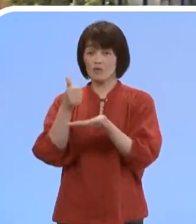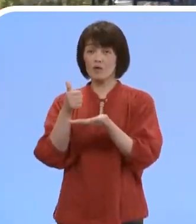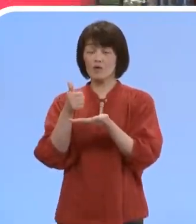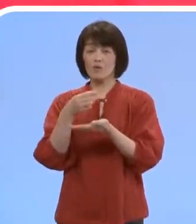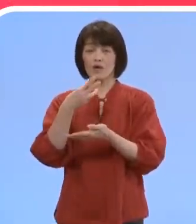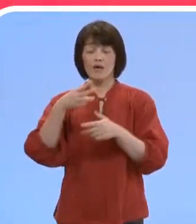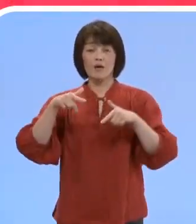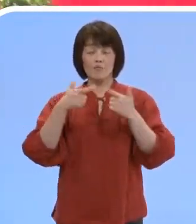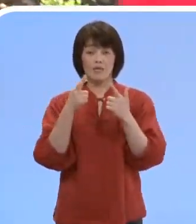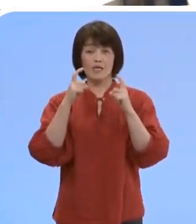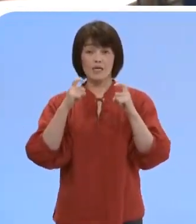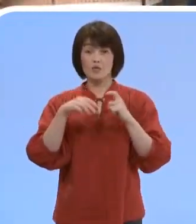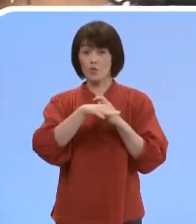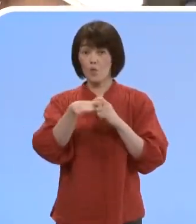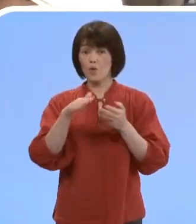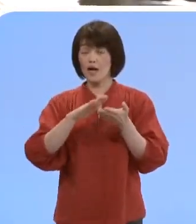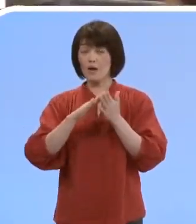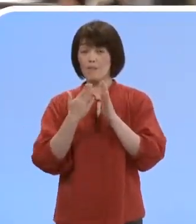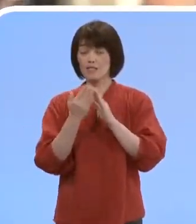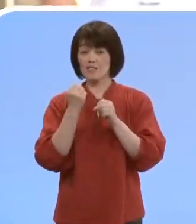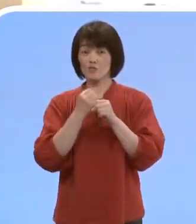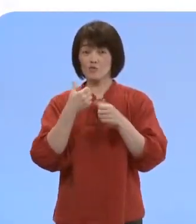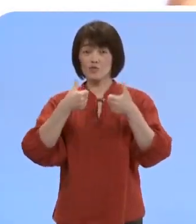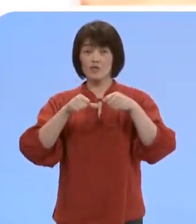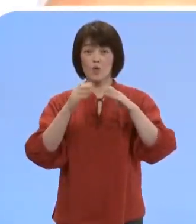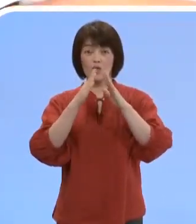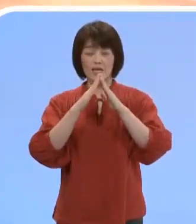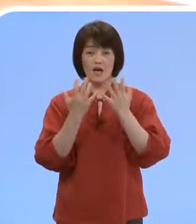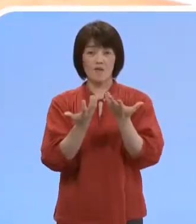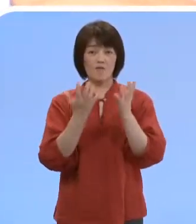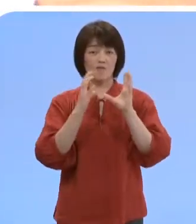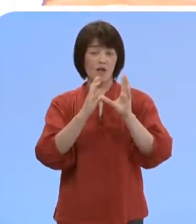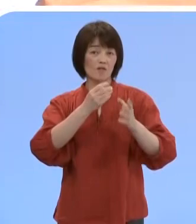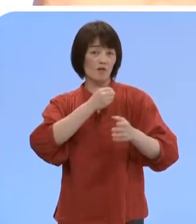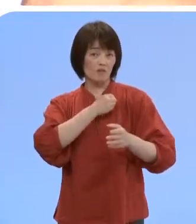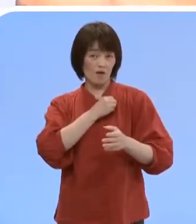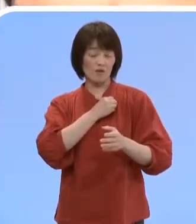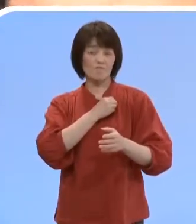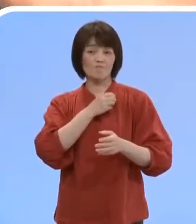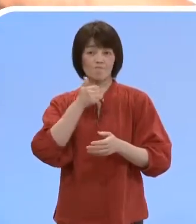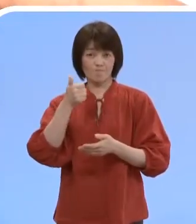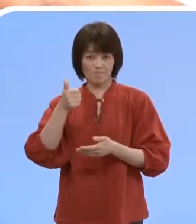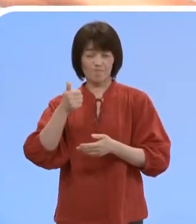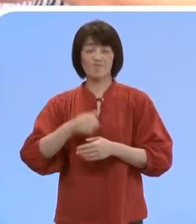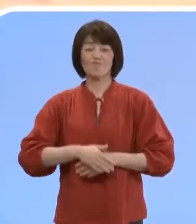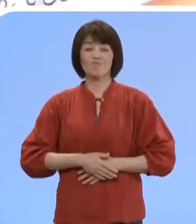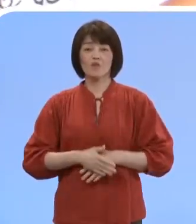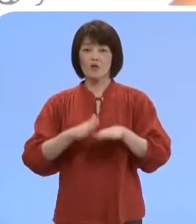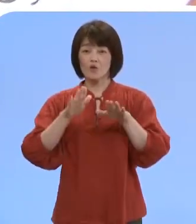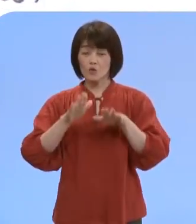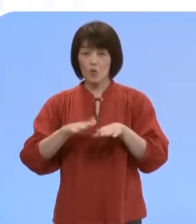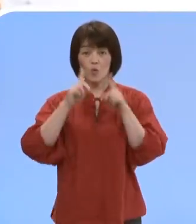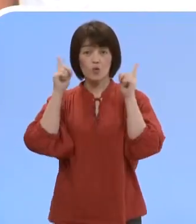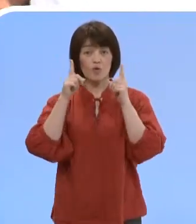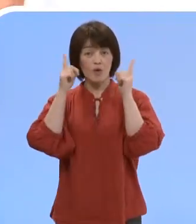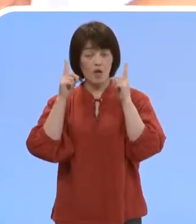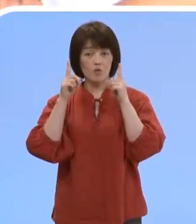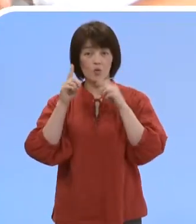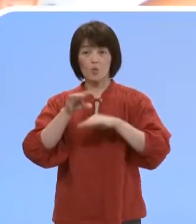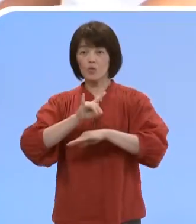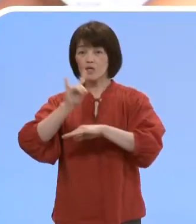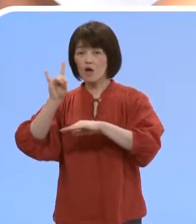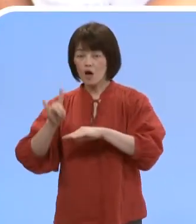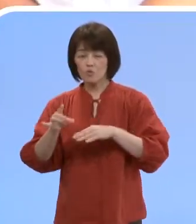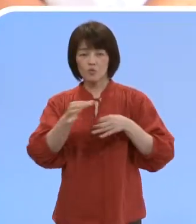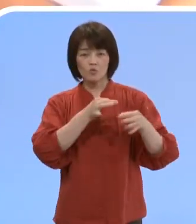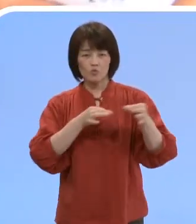井上さんは三木城下町まちづくり協議会という団体に所属。今日は企画から運営まで